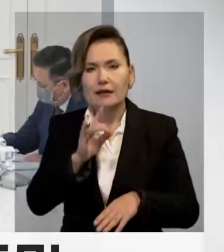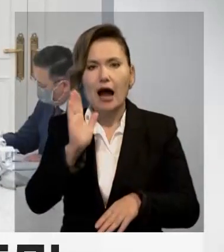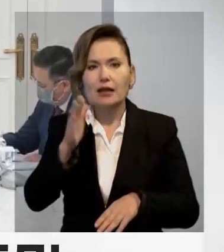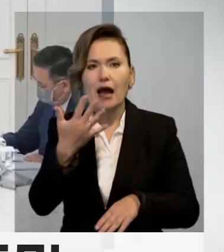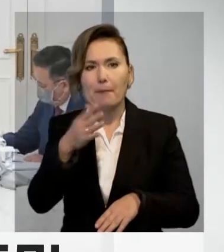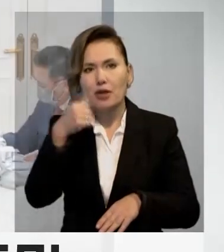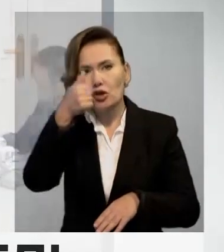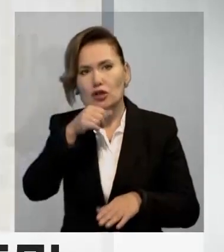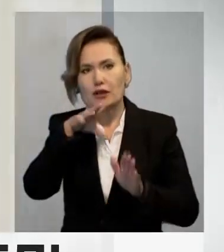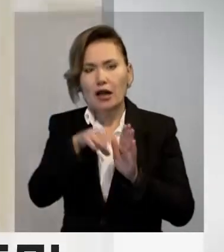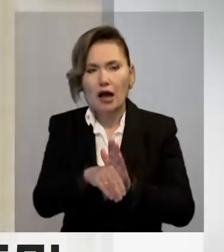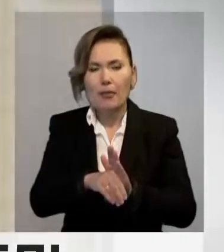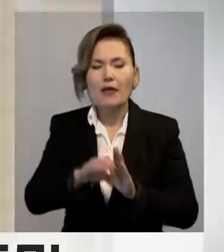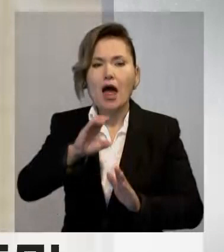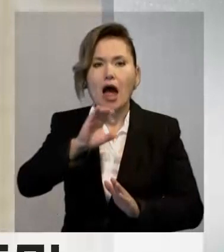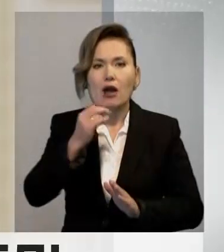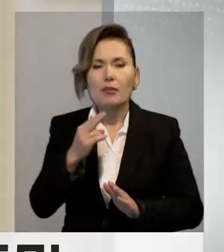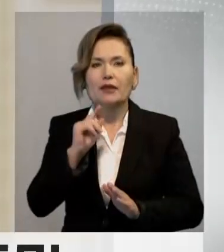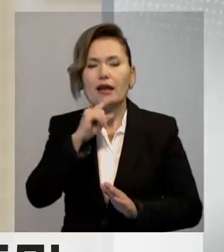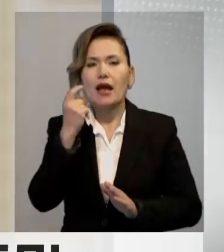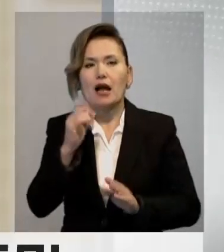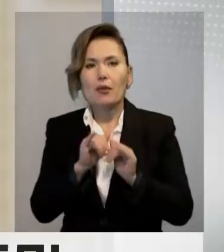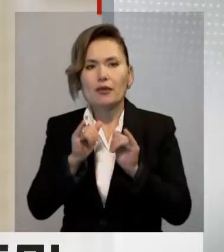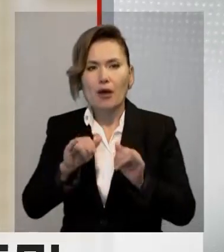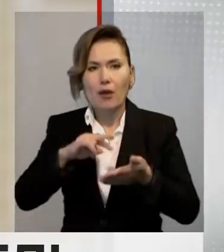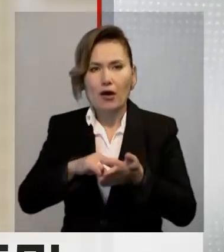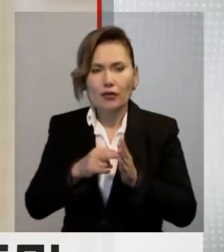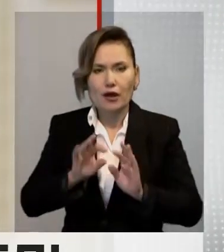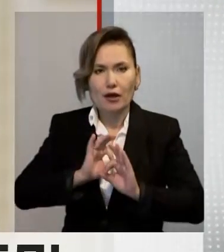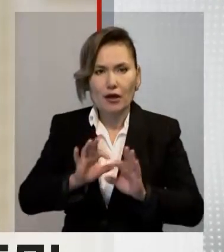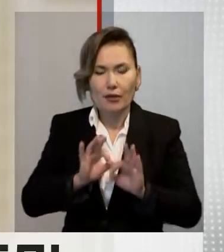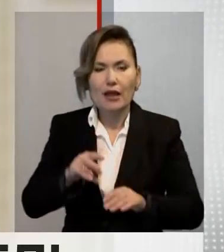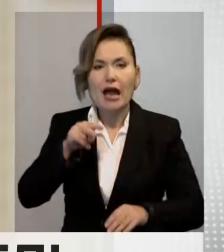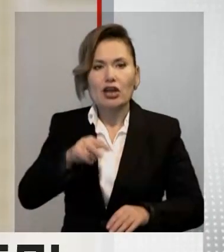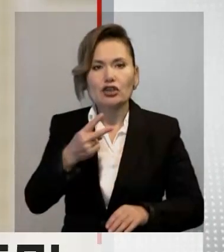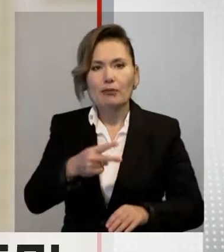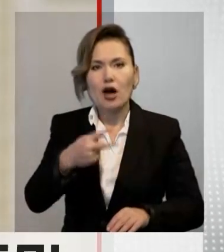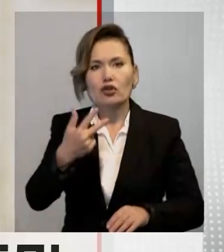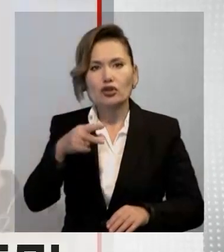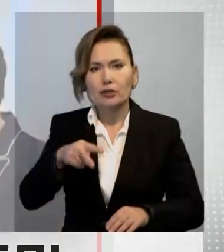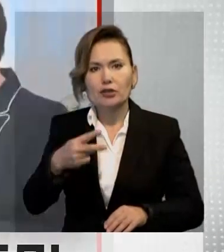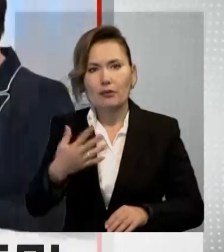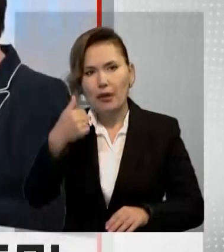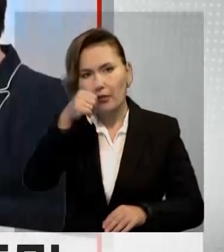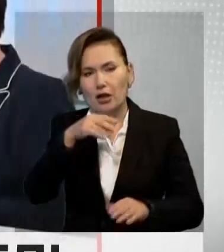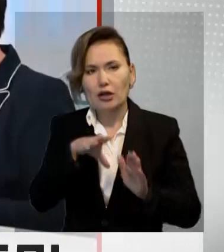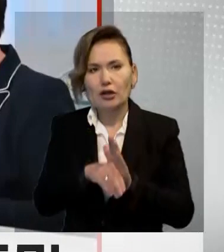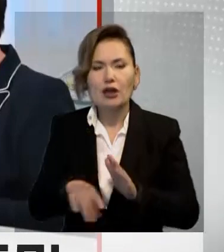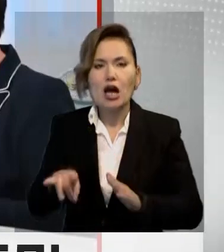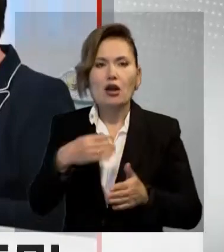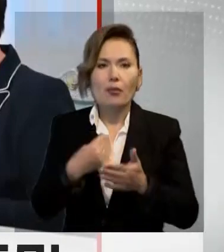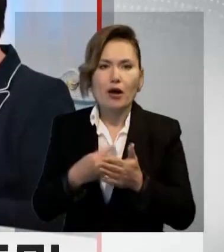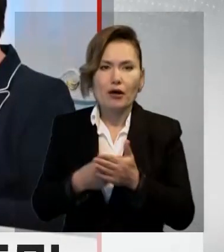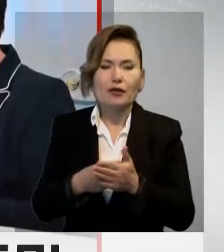арналған әлеуметтік-экономикалық дамуының болжамы қаралды. Сонымен қатар 2023-2025 жылдарға арналған республикалық бюджет